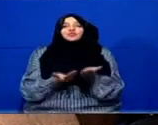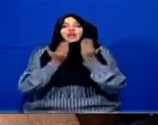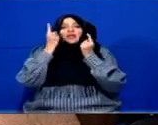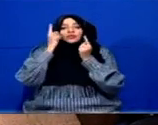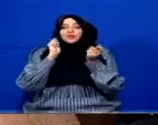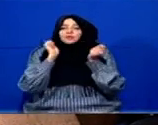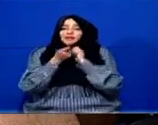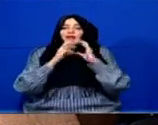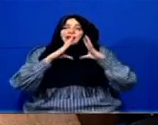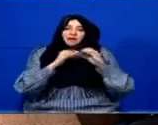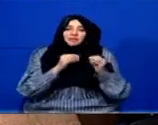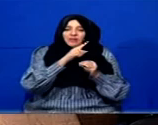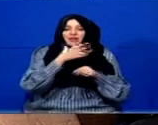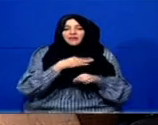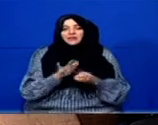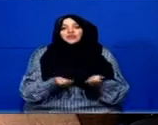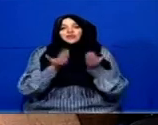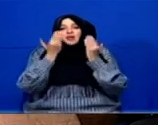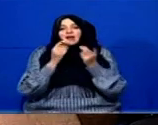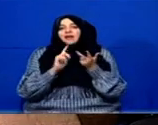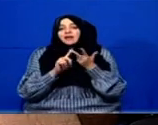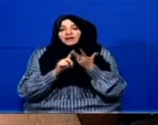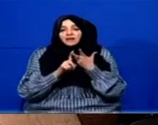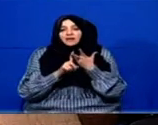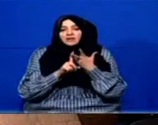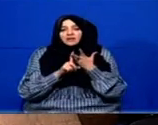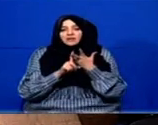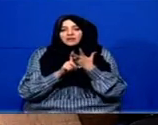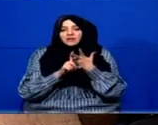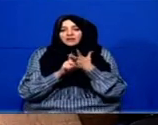ان شاء الله ان شاء الله الله ينورك يا اخوي صافي